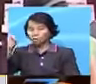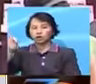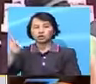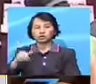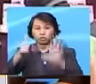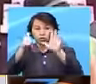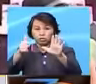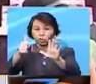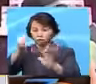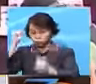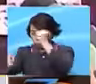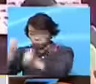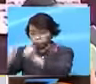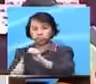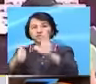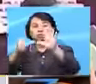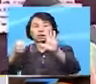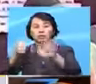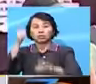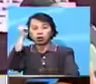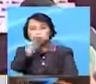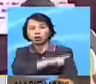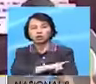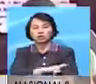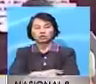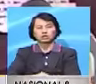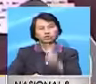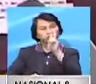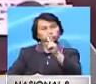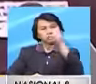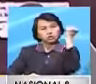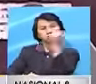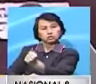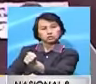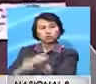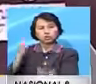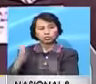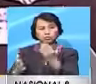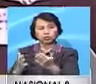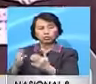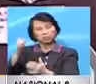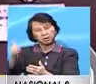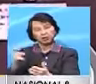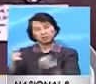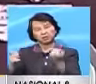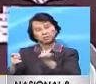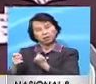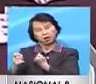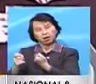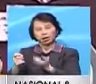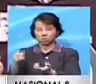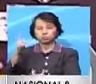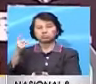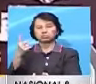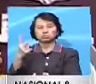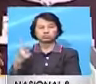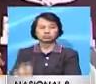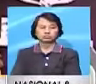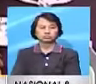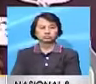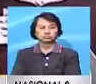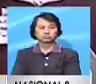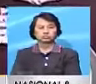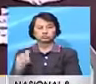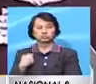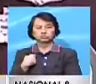en kesamkaman di mana satu dua daripadanya yang mungkin membawa Kean ke